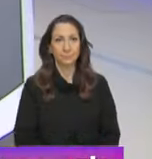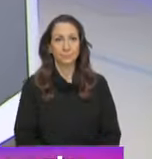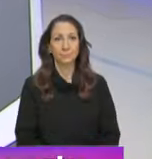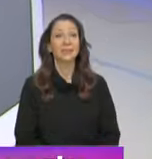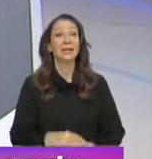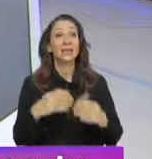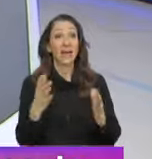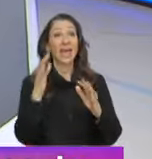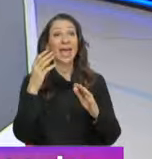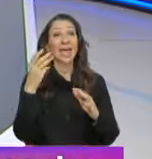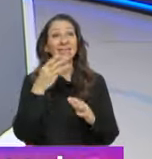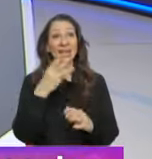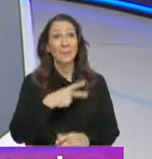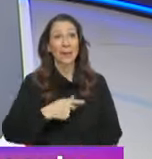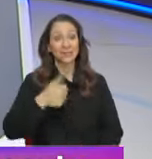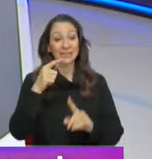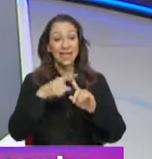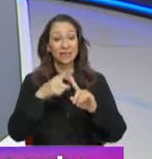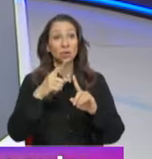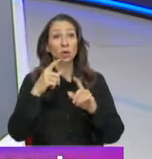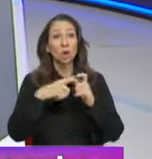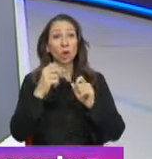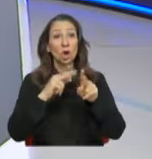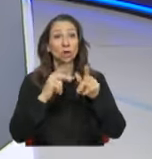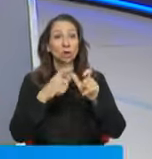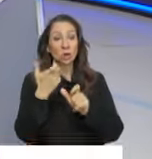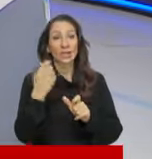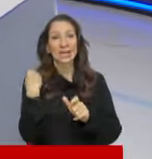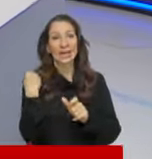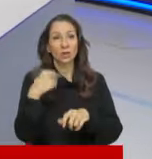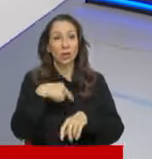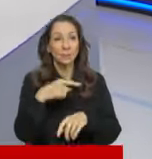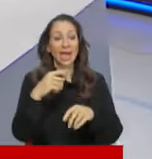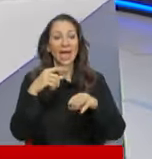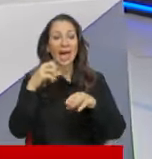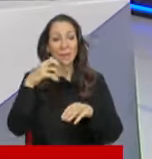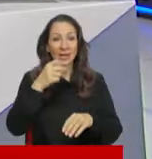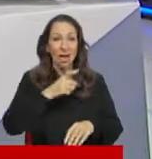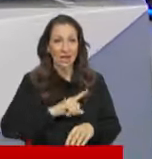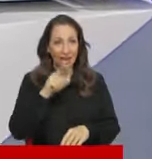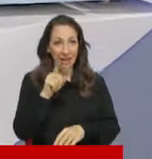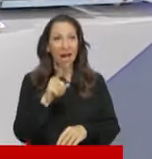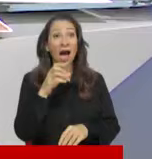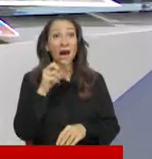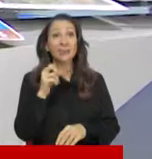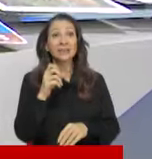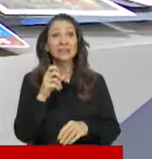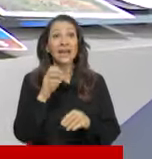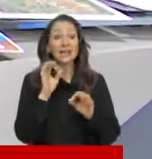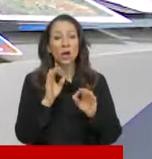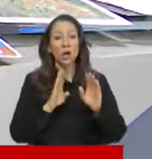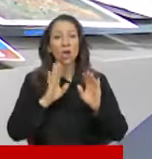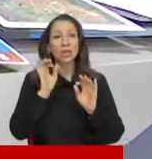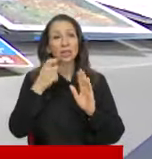yoksullaştıran Belediye Başkanı Tevfik Göksu Yeni dönemde de Esenlerde AK Parti'nin adayı AK Parti'nin temayül